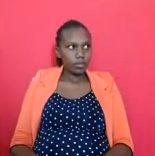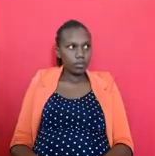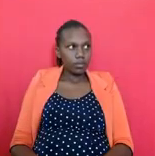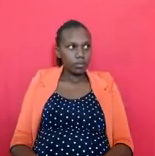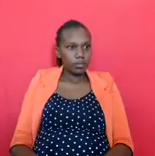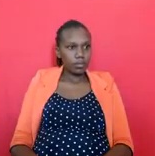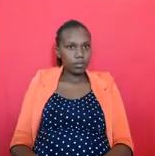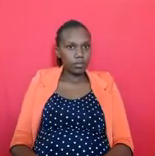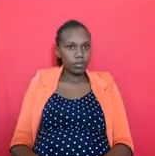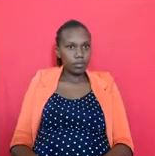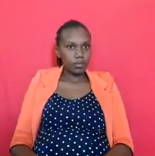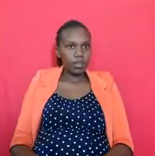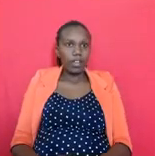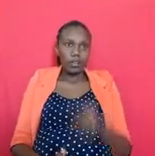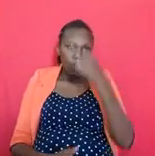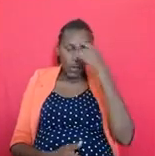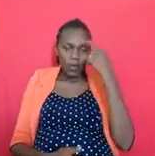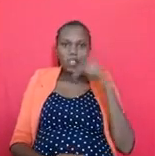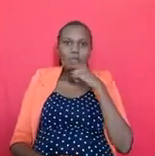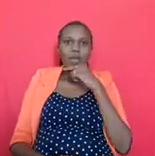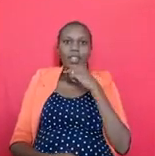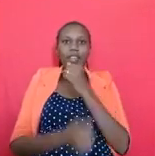Niwe ne bururi.